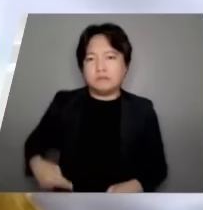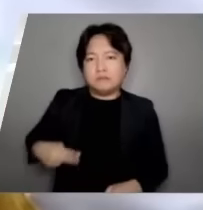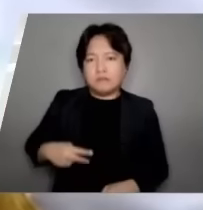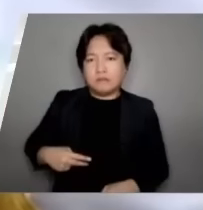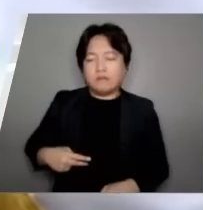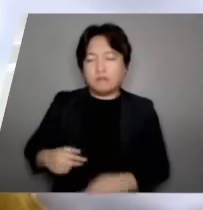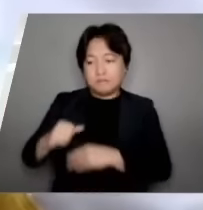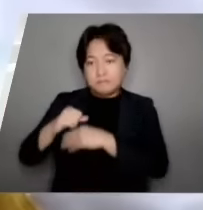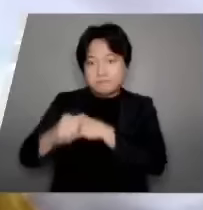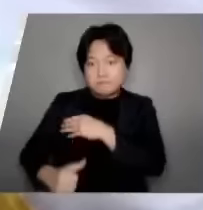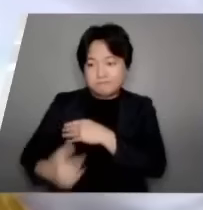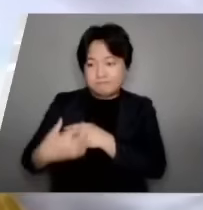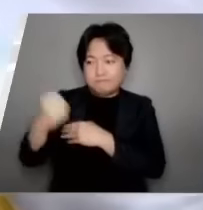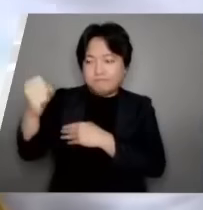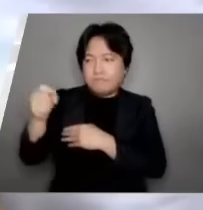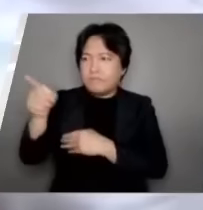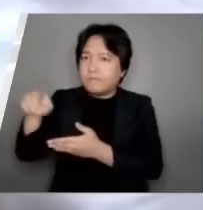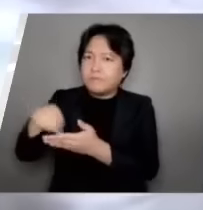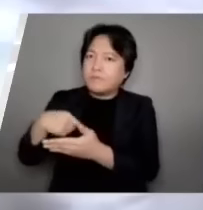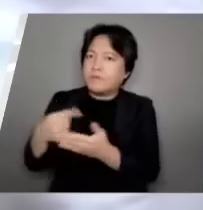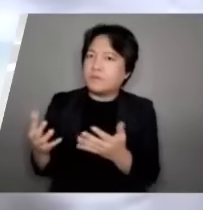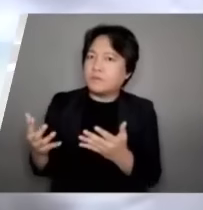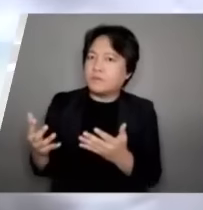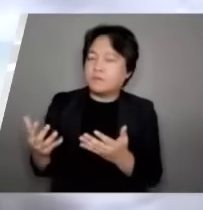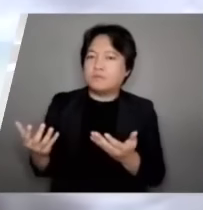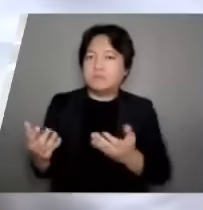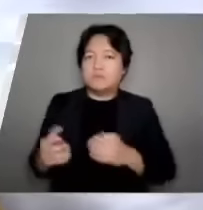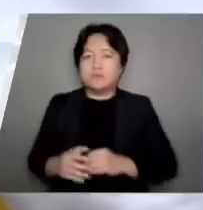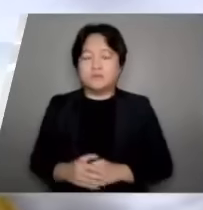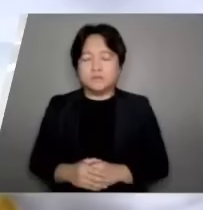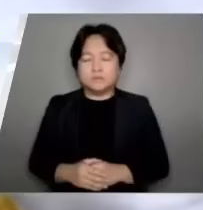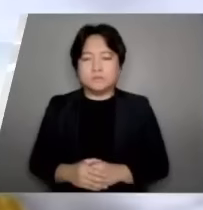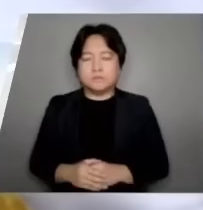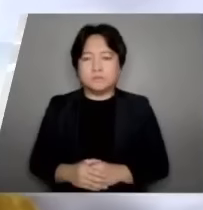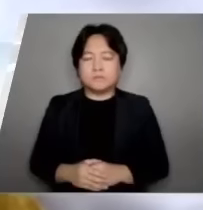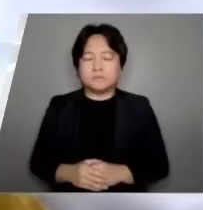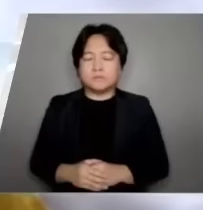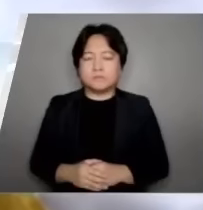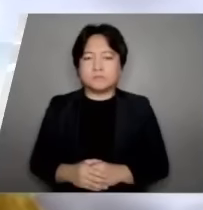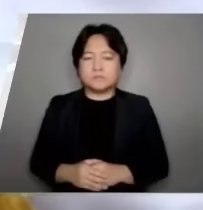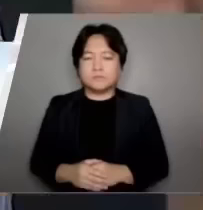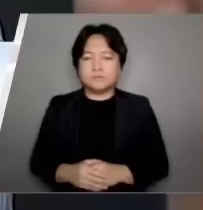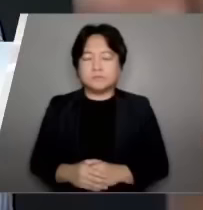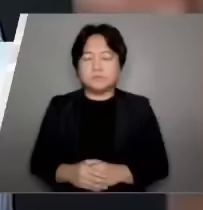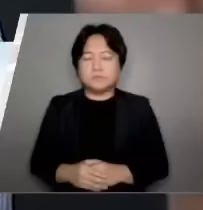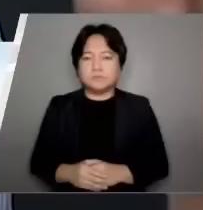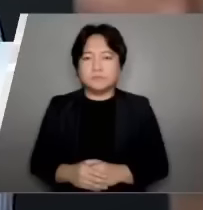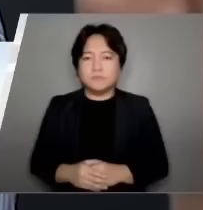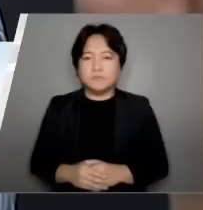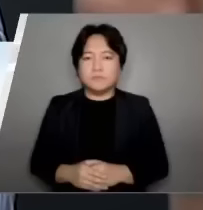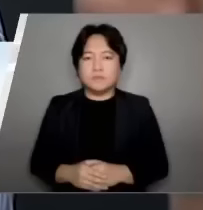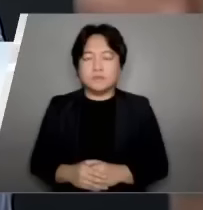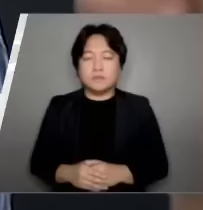itinuro yung place kung saan nandun yung mga nakuha na ng organ nung